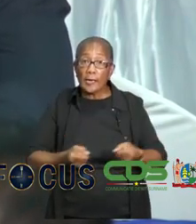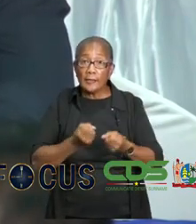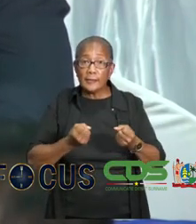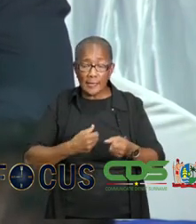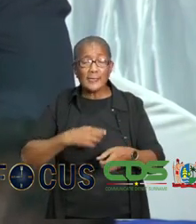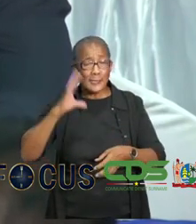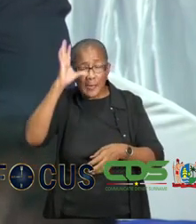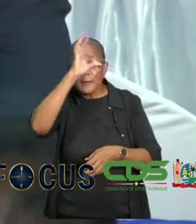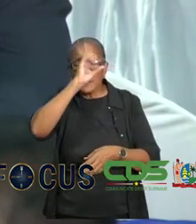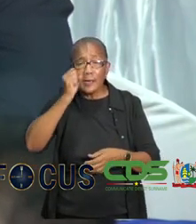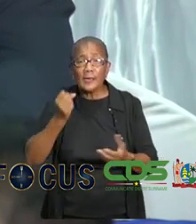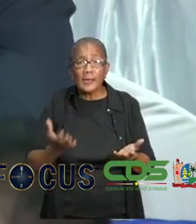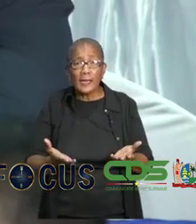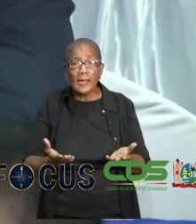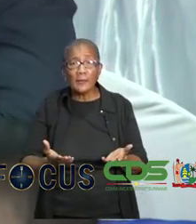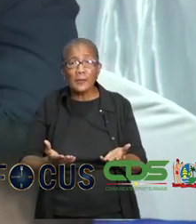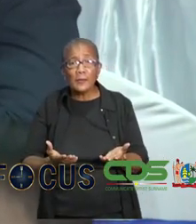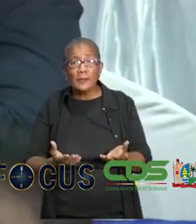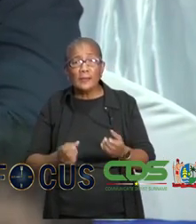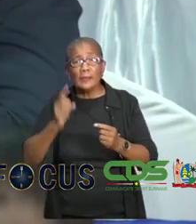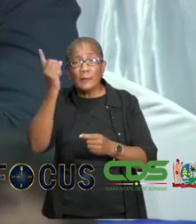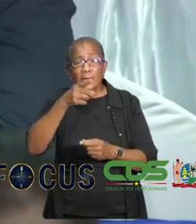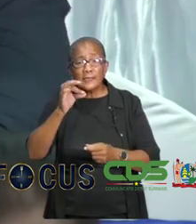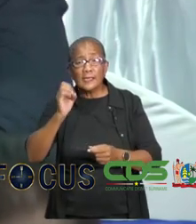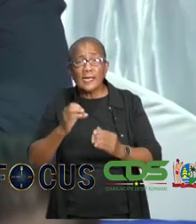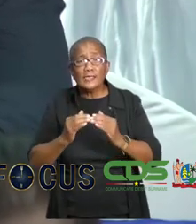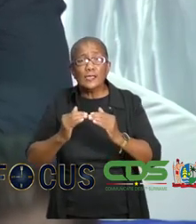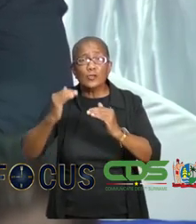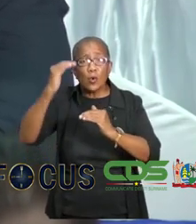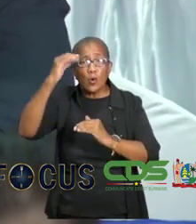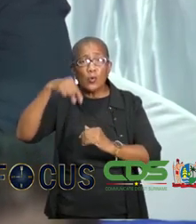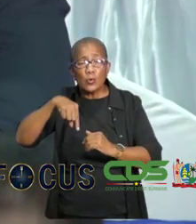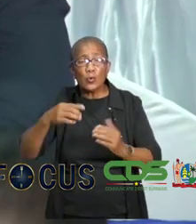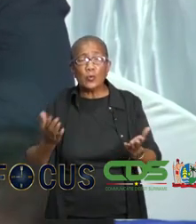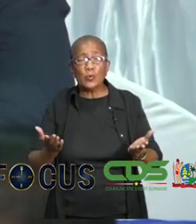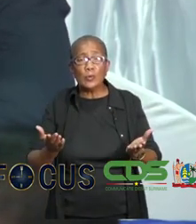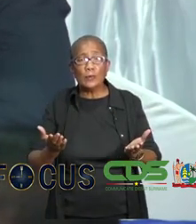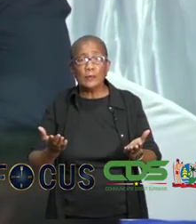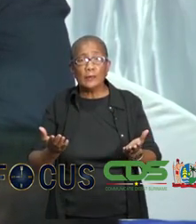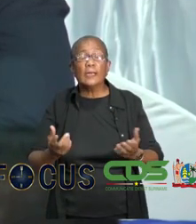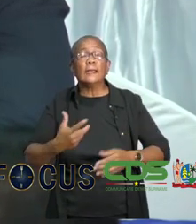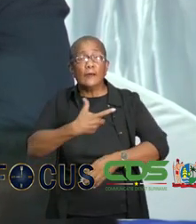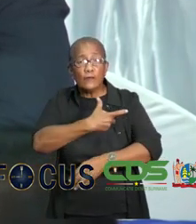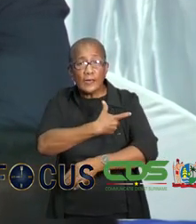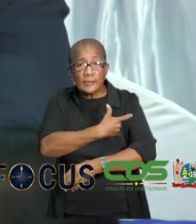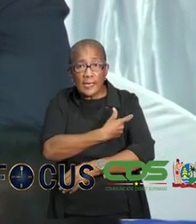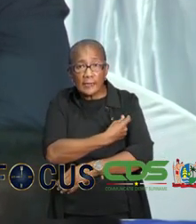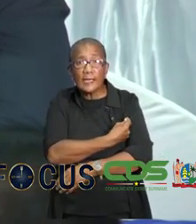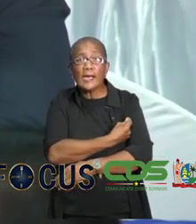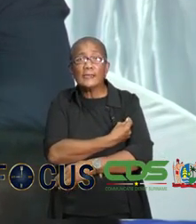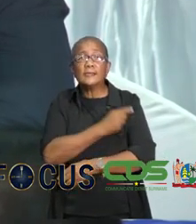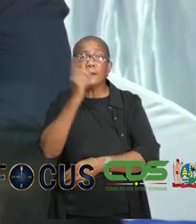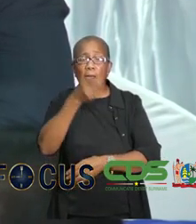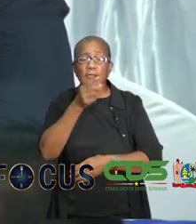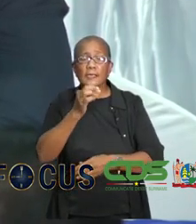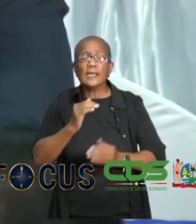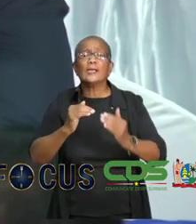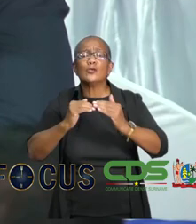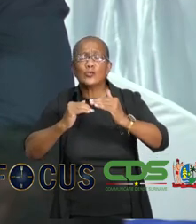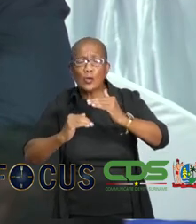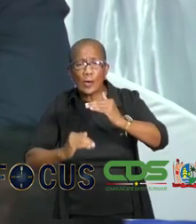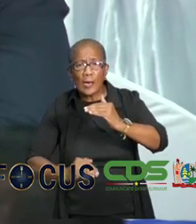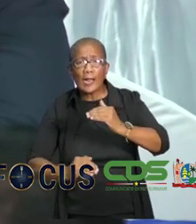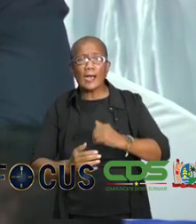het. Het besmettingspercentage is namelijk heel hoog. Het vaccinatiepercentage is nog erg laag.